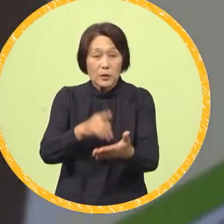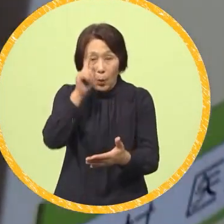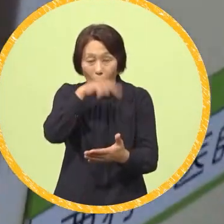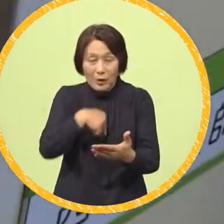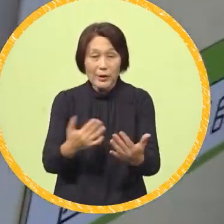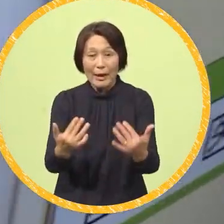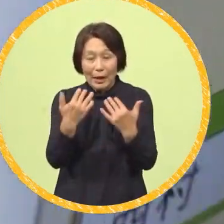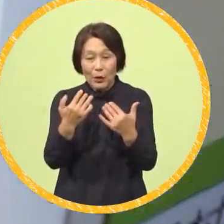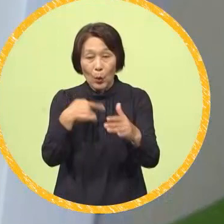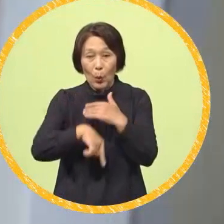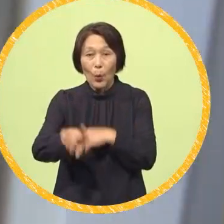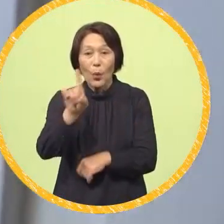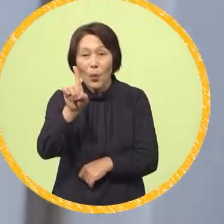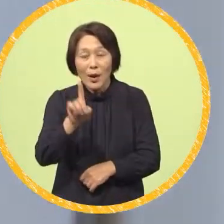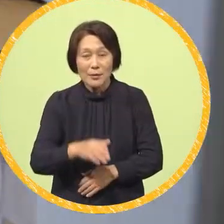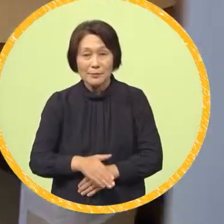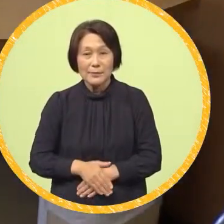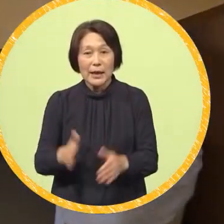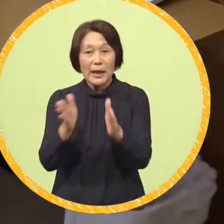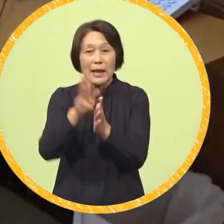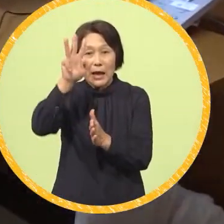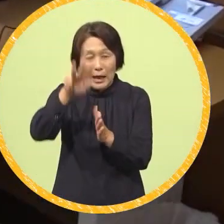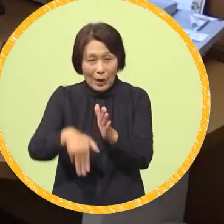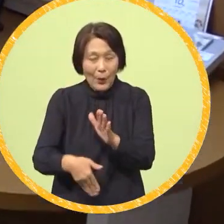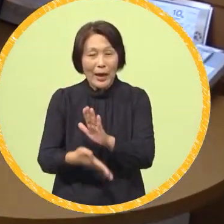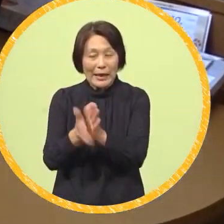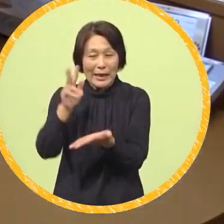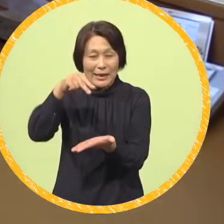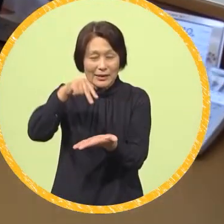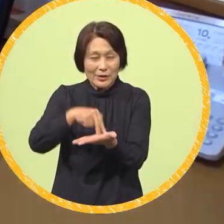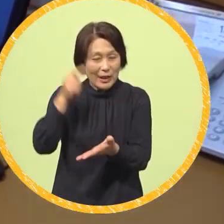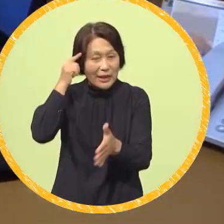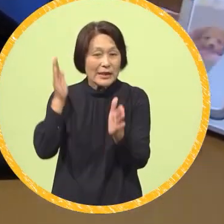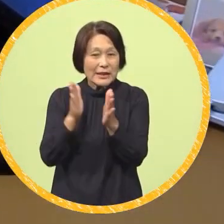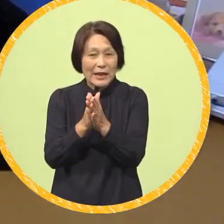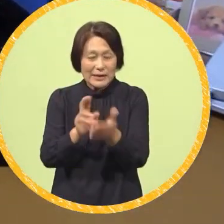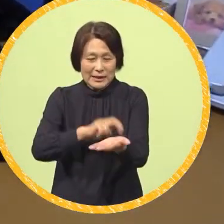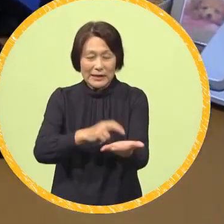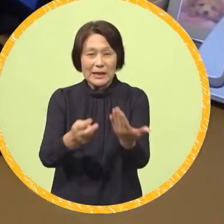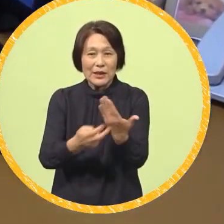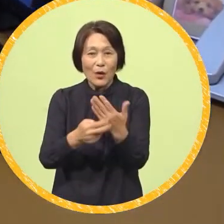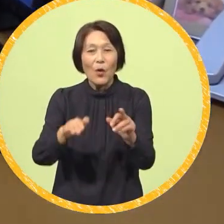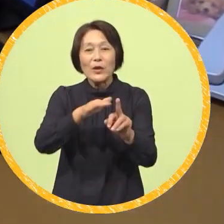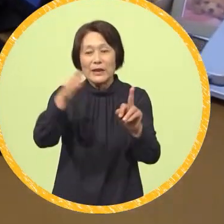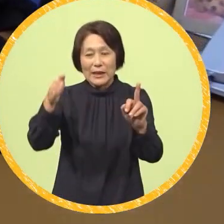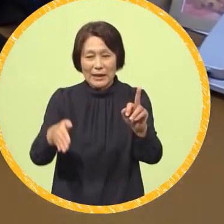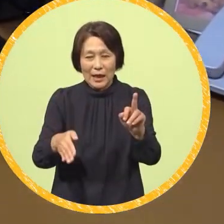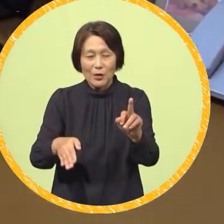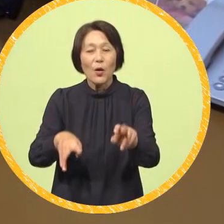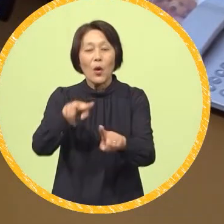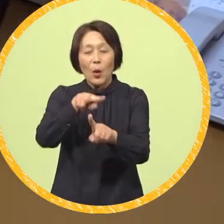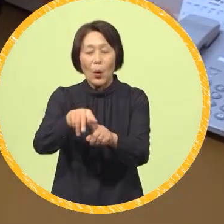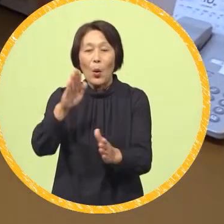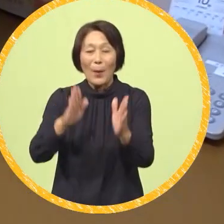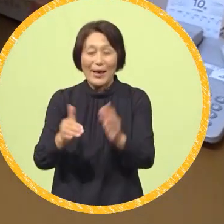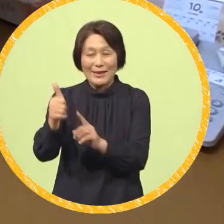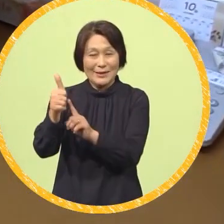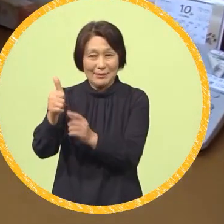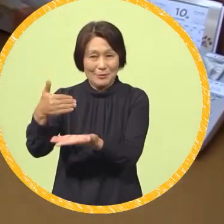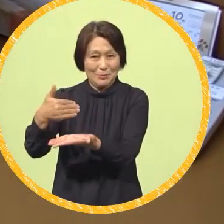あるのでしょうか。神奈川県立精神医療センター小林医師はこう語ります。